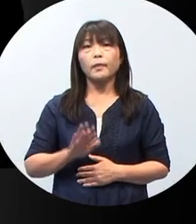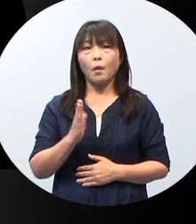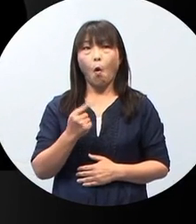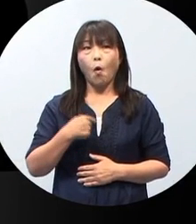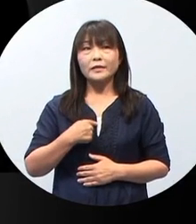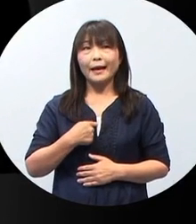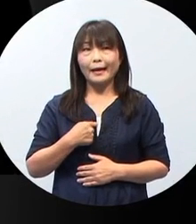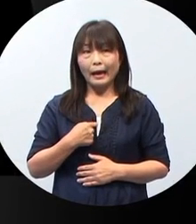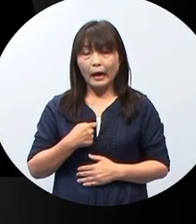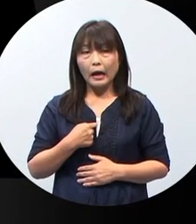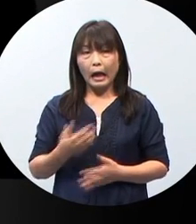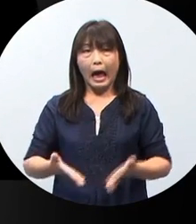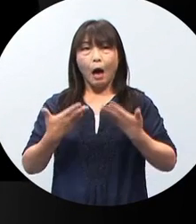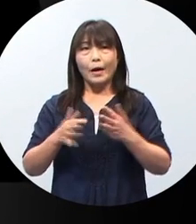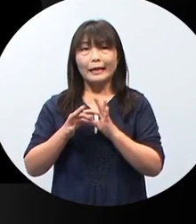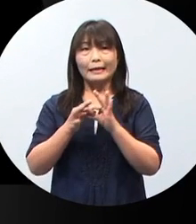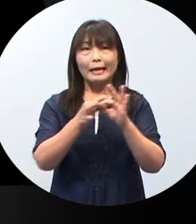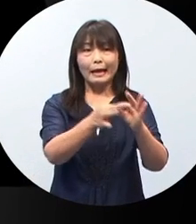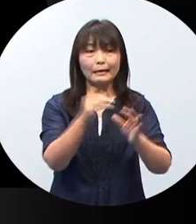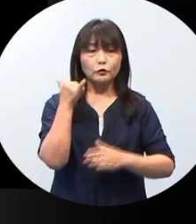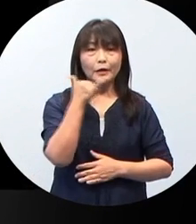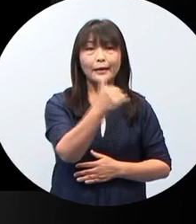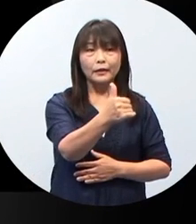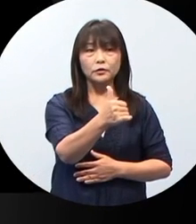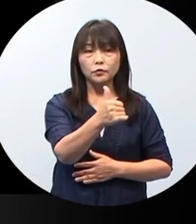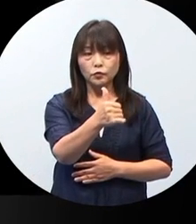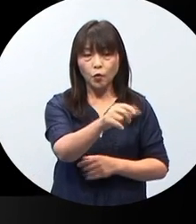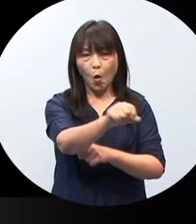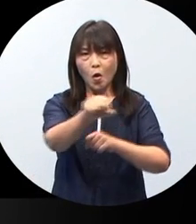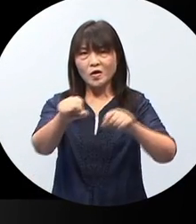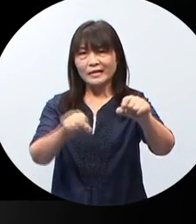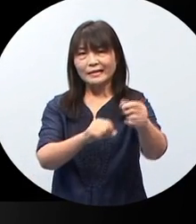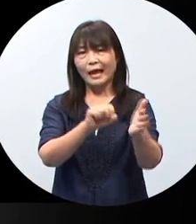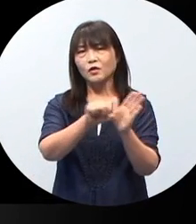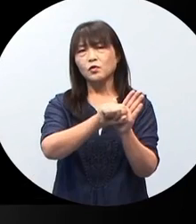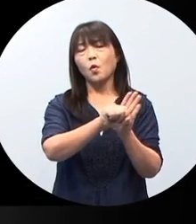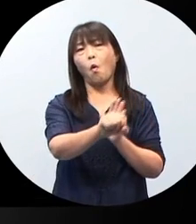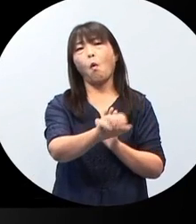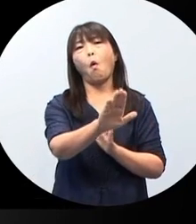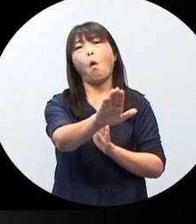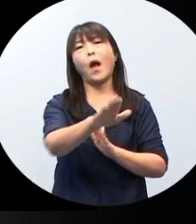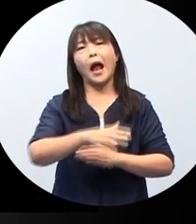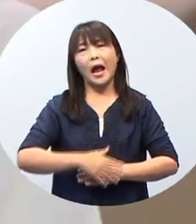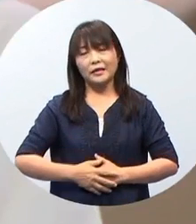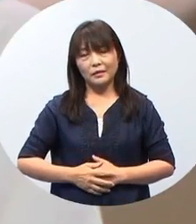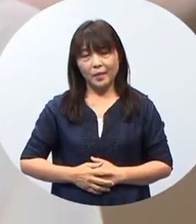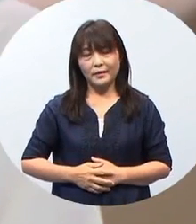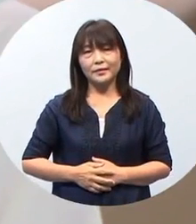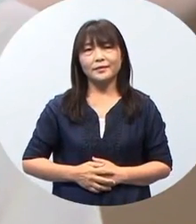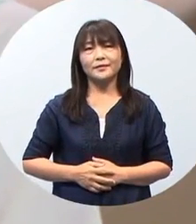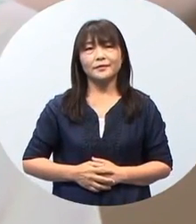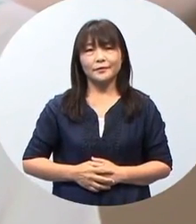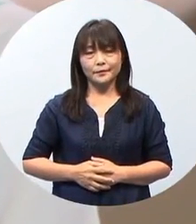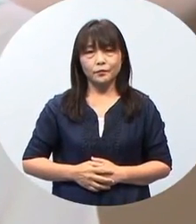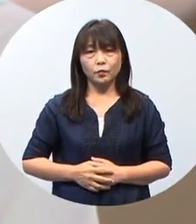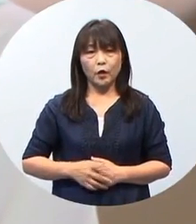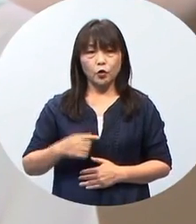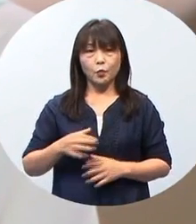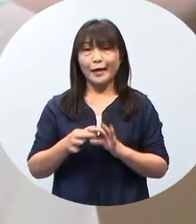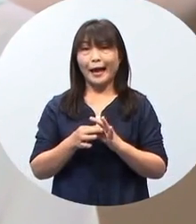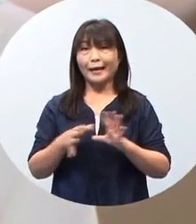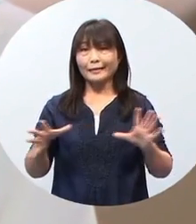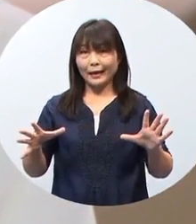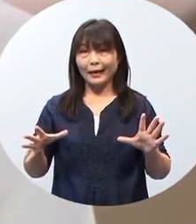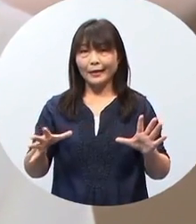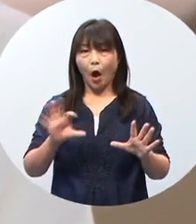こちらから連絡を取ってしまうと、脅されたり嫌がらせがエスカレートする場合があります。身に覚えのない請